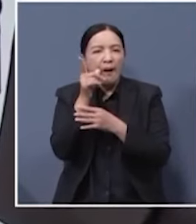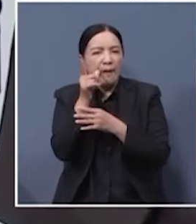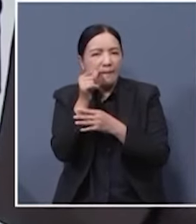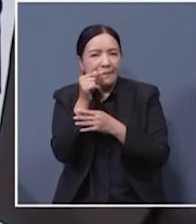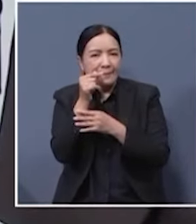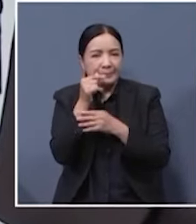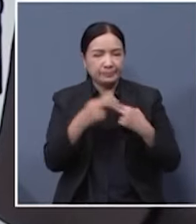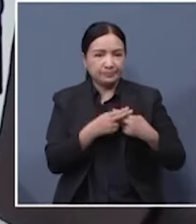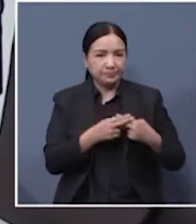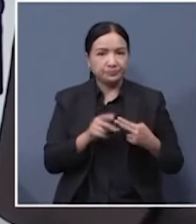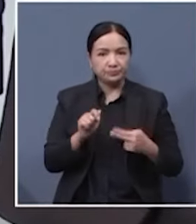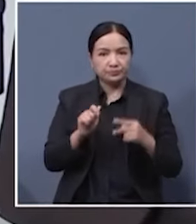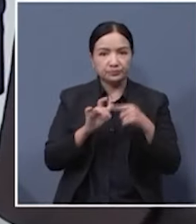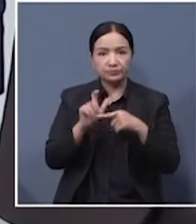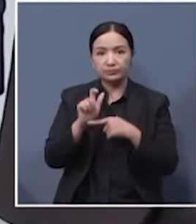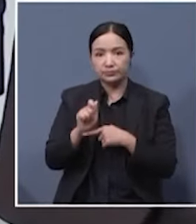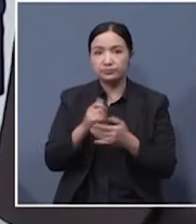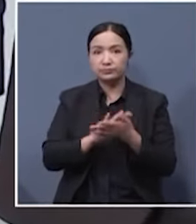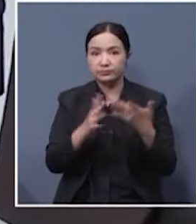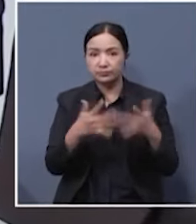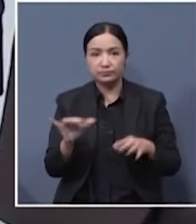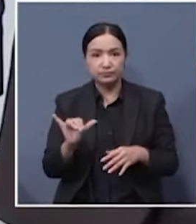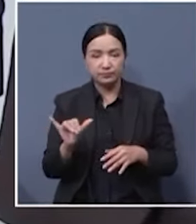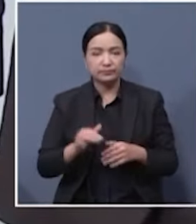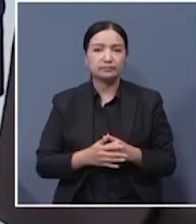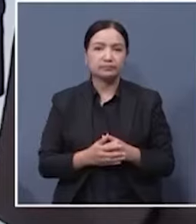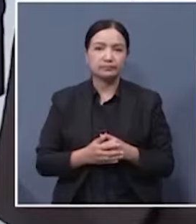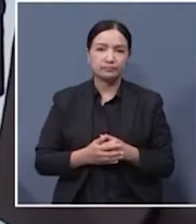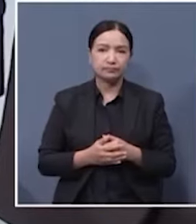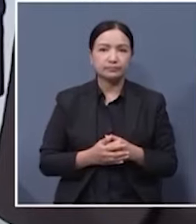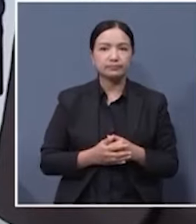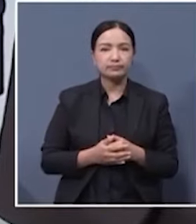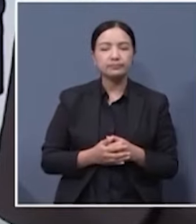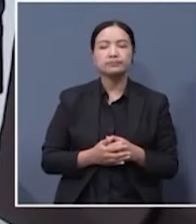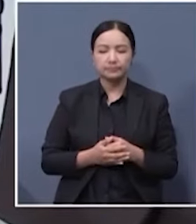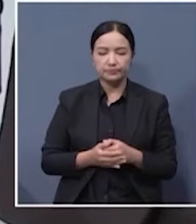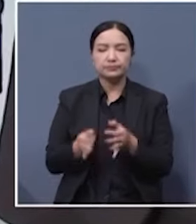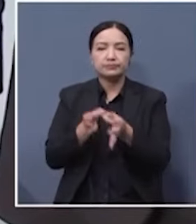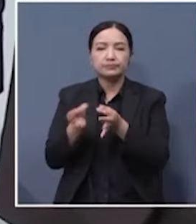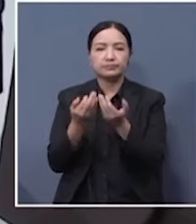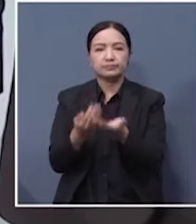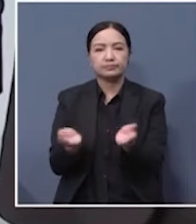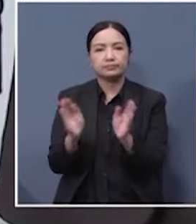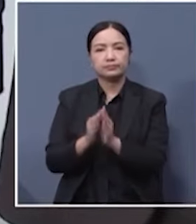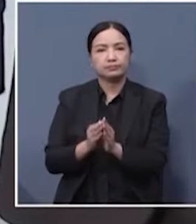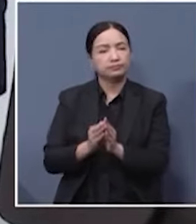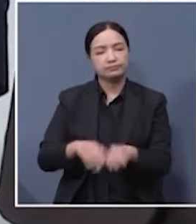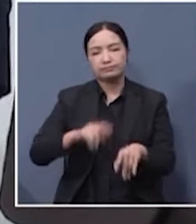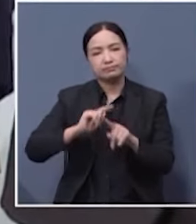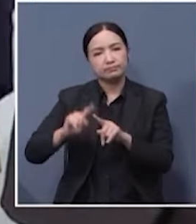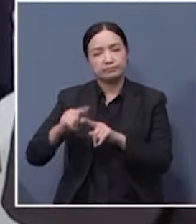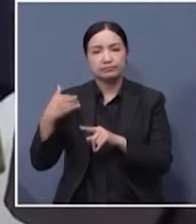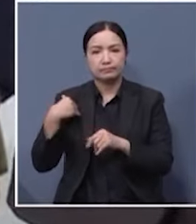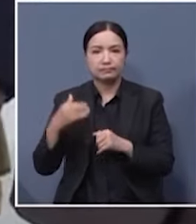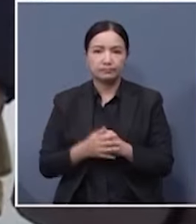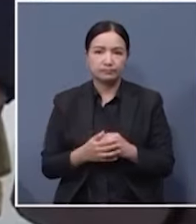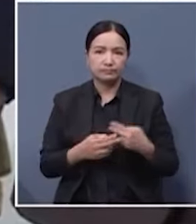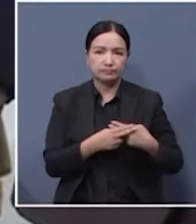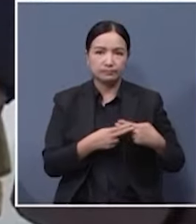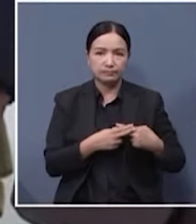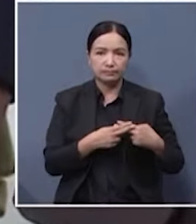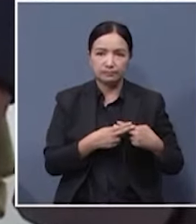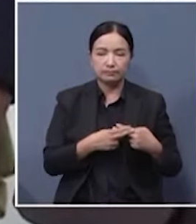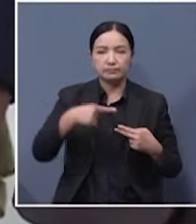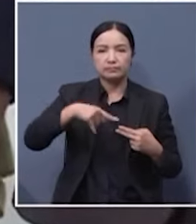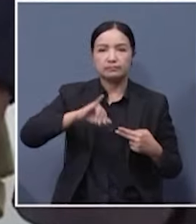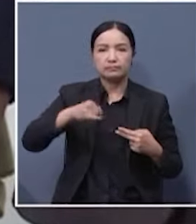แม่คุณหญิงอ้อแล้วหรือยังนะฮะท้ายที่สุดก็ยืนยันว่ามีการปรึกษาครอบครัวในทุกเรื่องนะครับรวมถึงคุณหญิงพจมานชิน